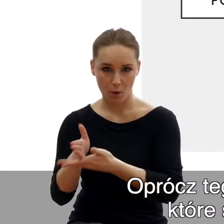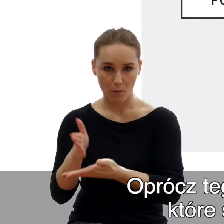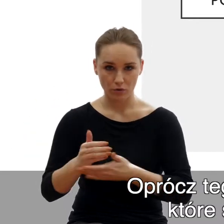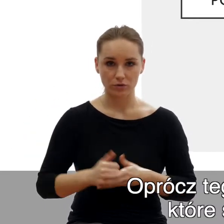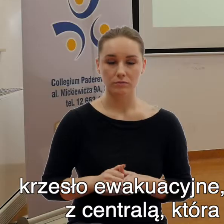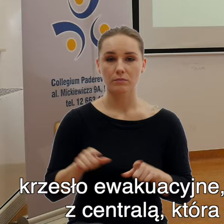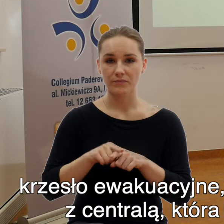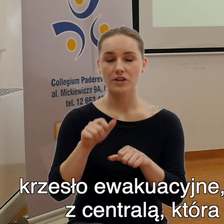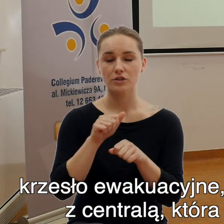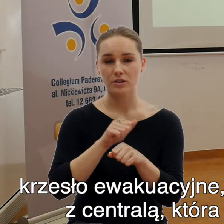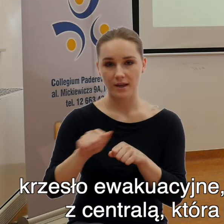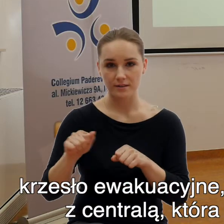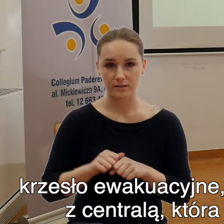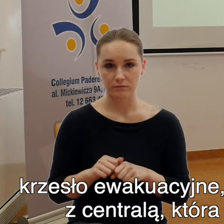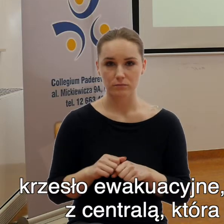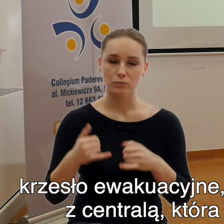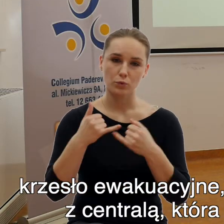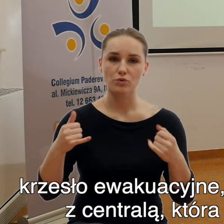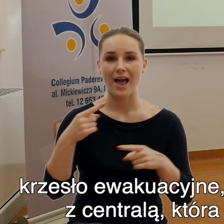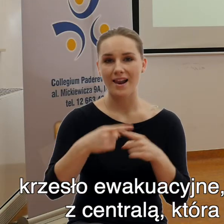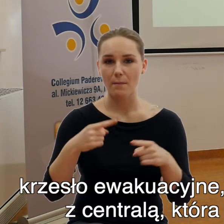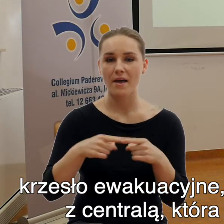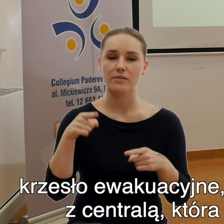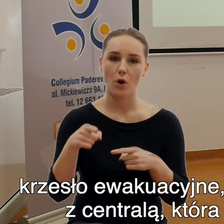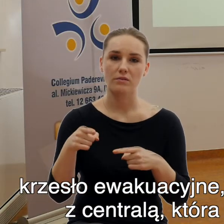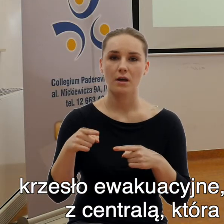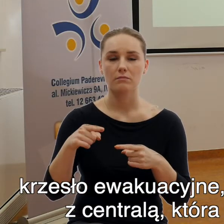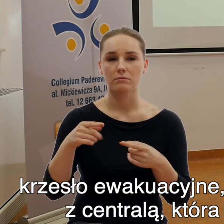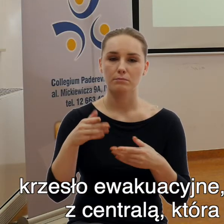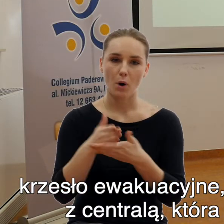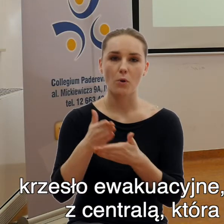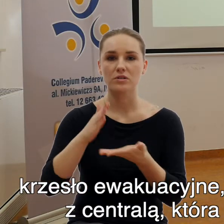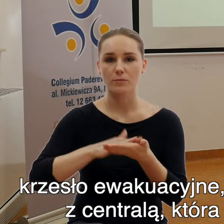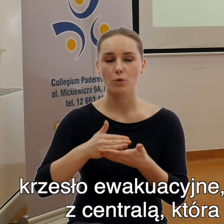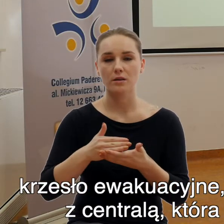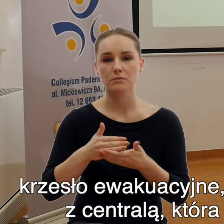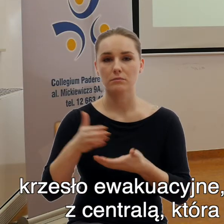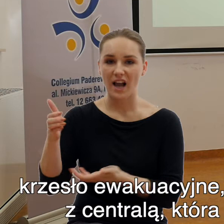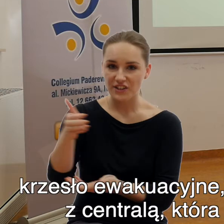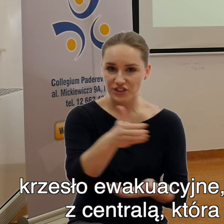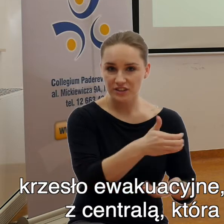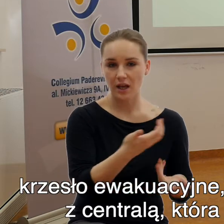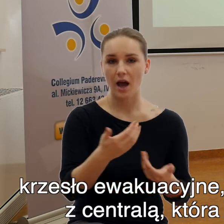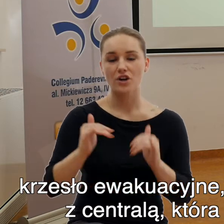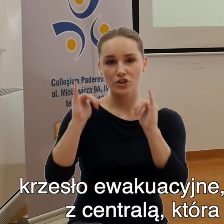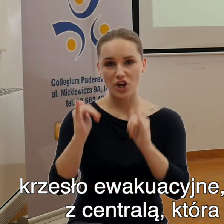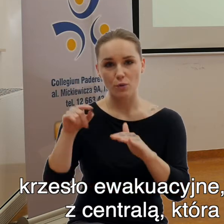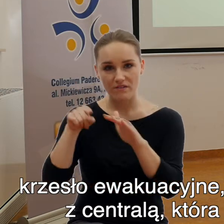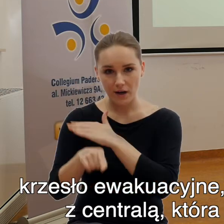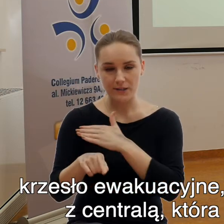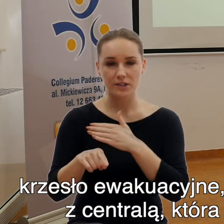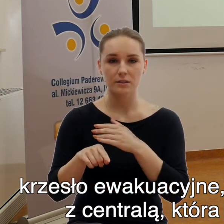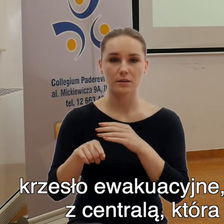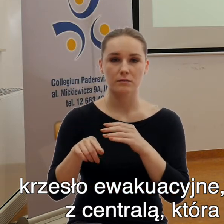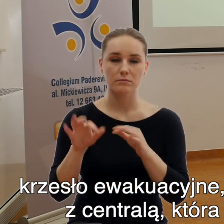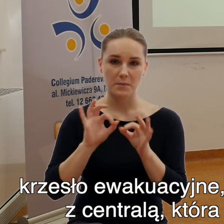gaśnice, krzesło ewakuacyjne, przycisk, który umożliwia nawiązanie komunikacji z centralą,